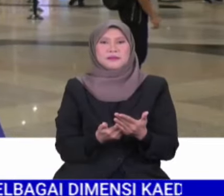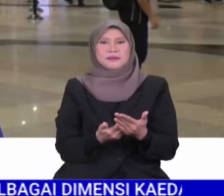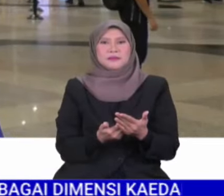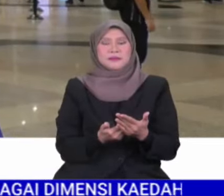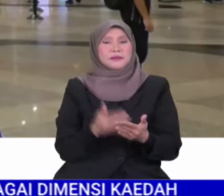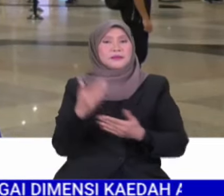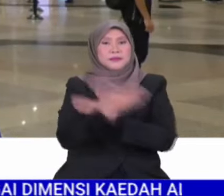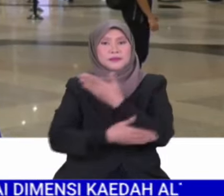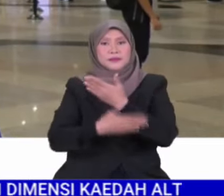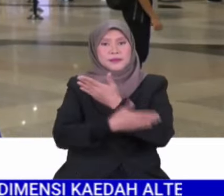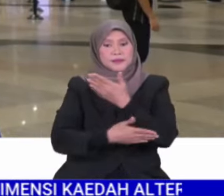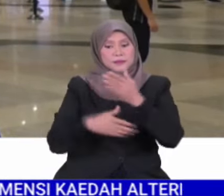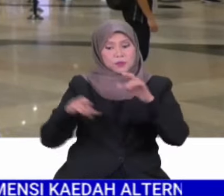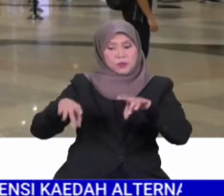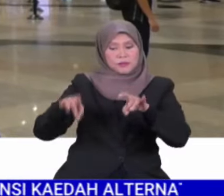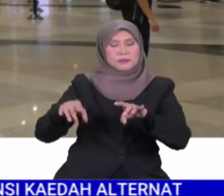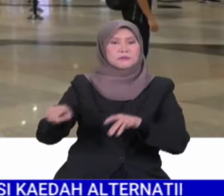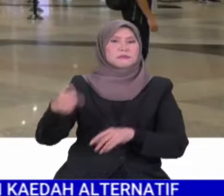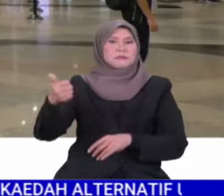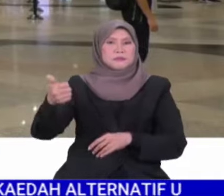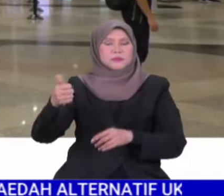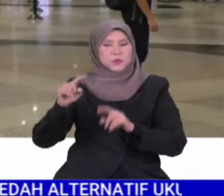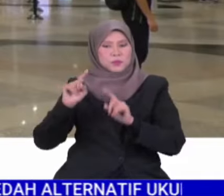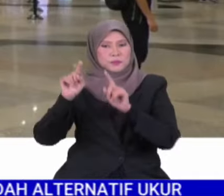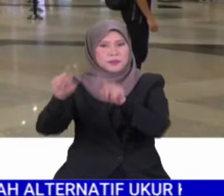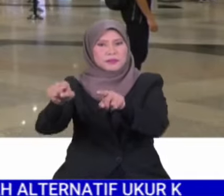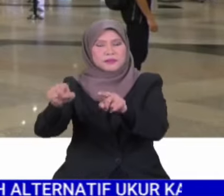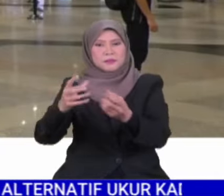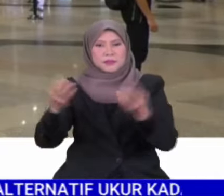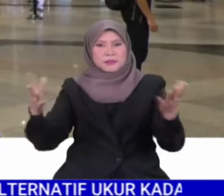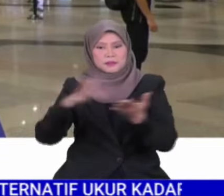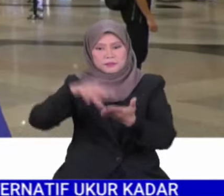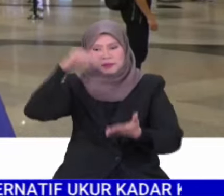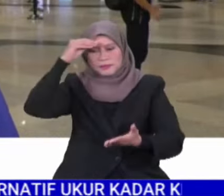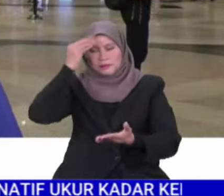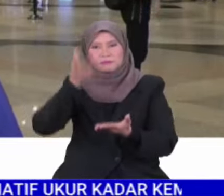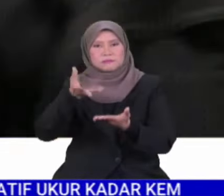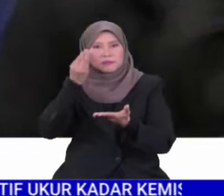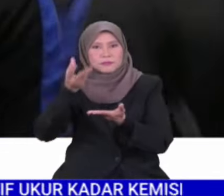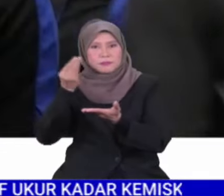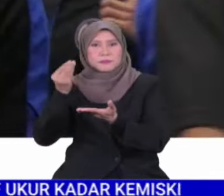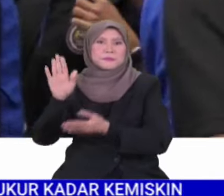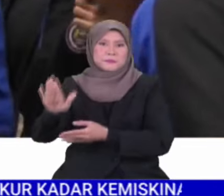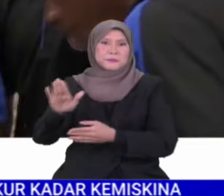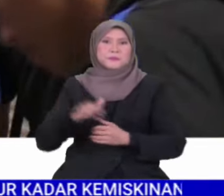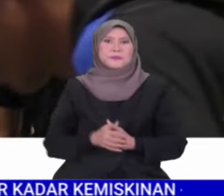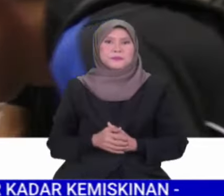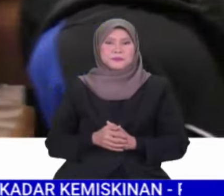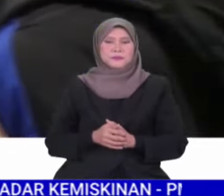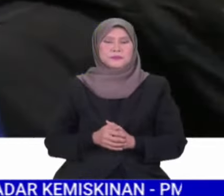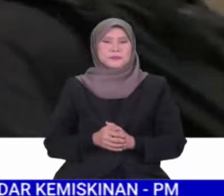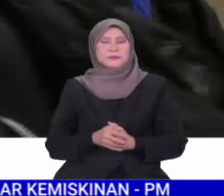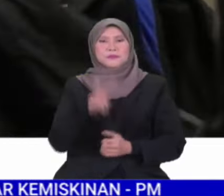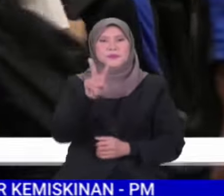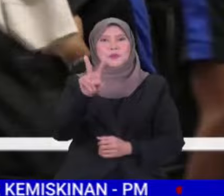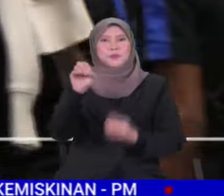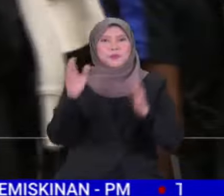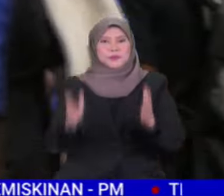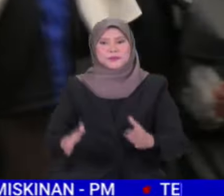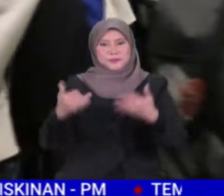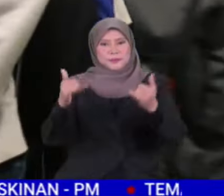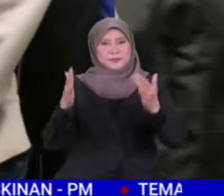ini negara, salah satu negara yang bagus untuk kita pergi, dan banyak benda kita akan belajar di sana nantilah. Seramai 20